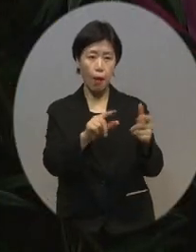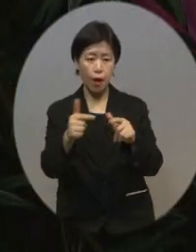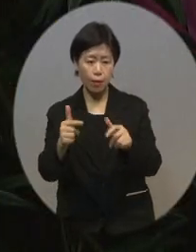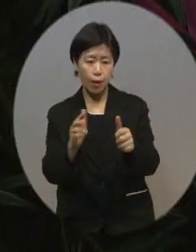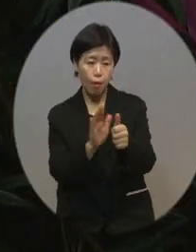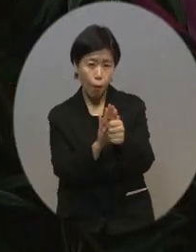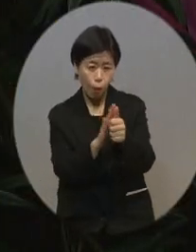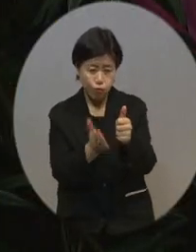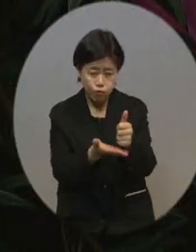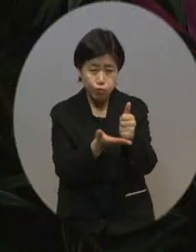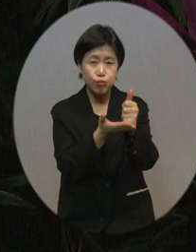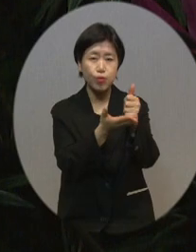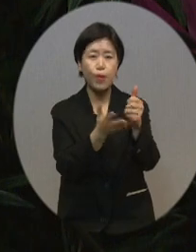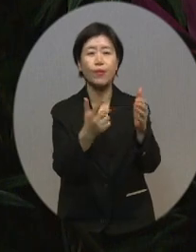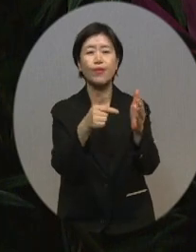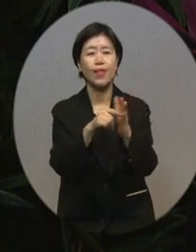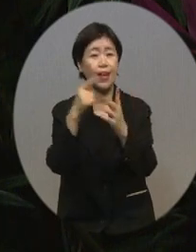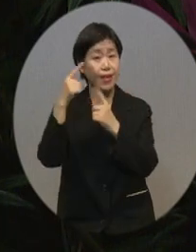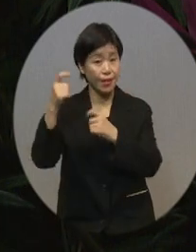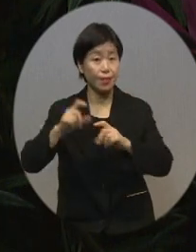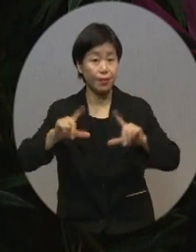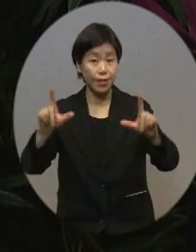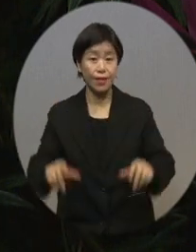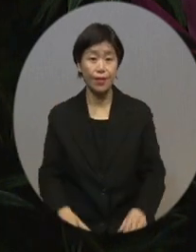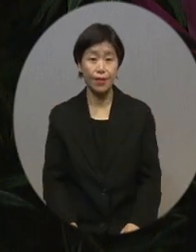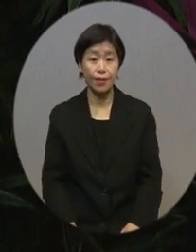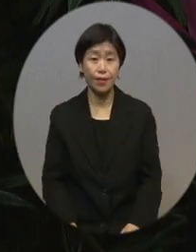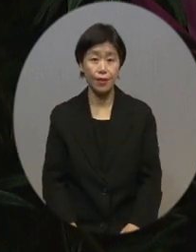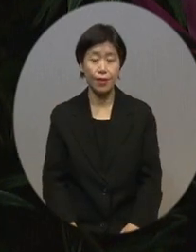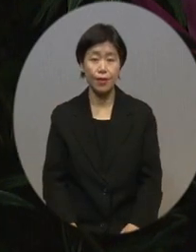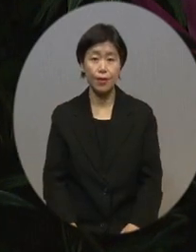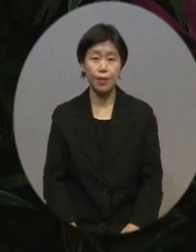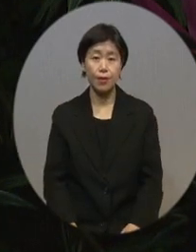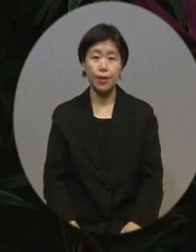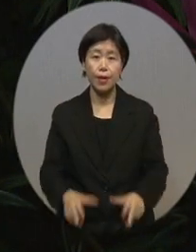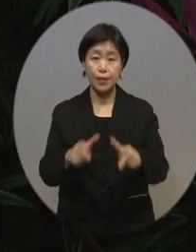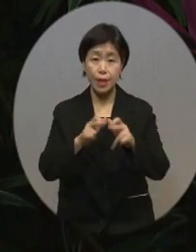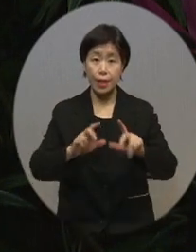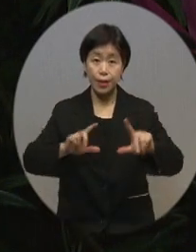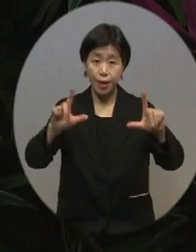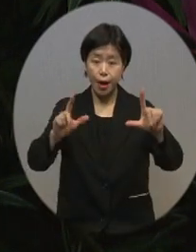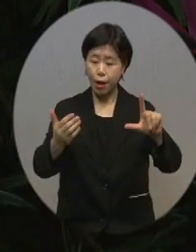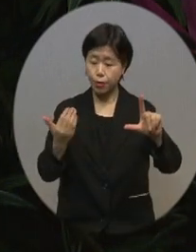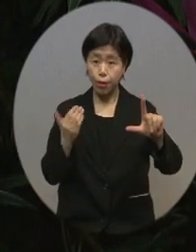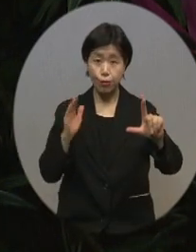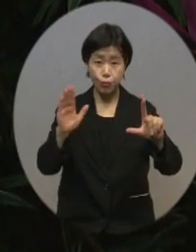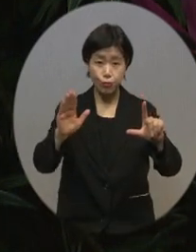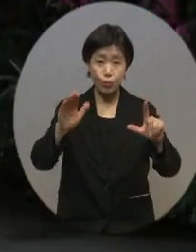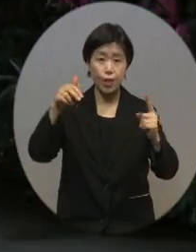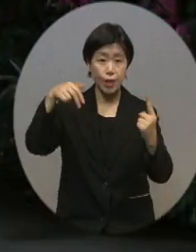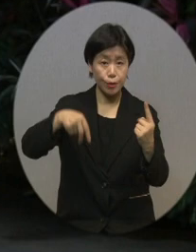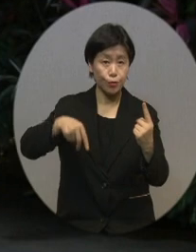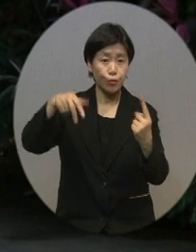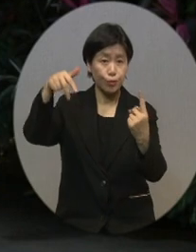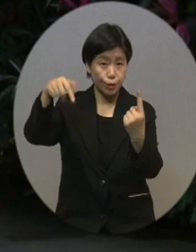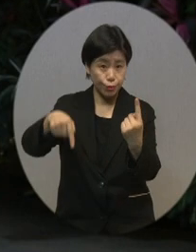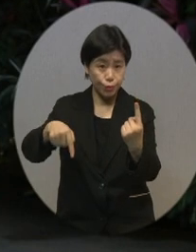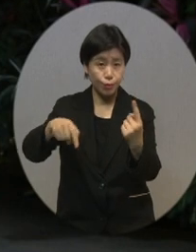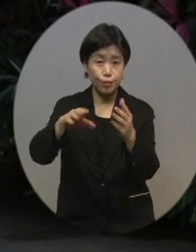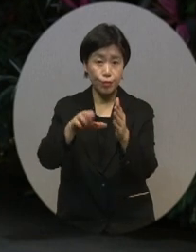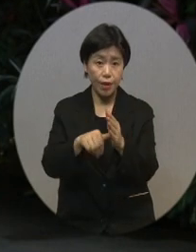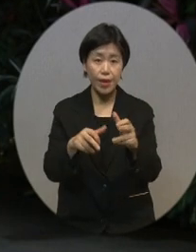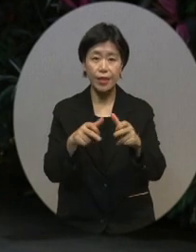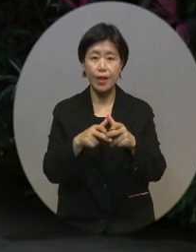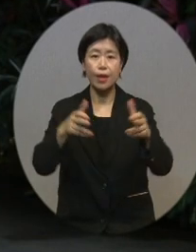위해 제정된 기념일입니다. 장애인의 날 전후 일주일을 장애인 주간이라고도 부르는데요. 장애인의 달을